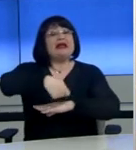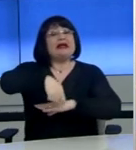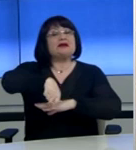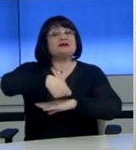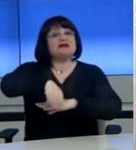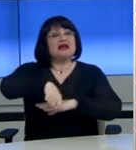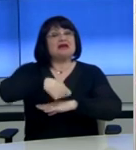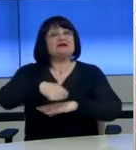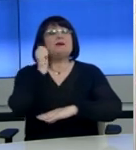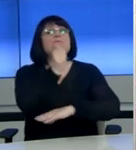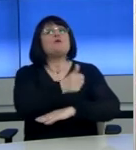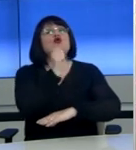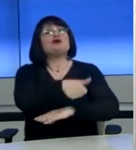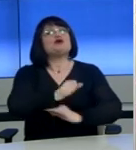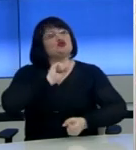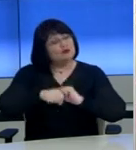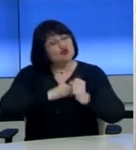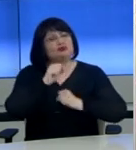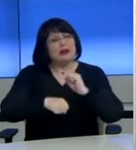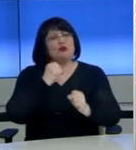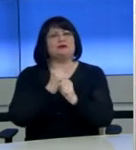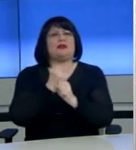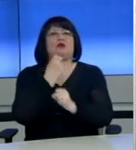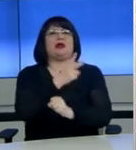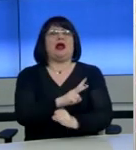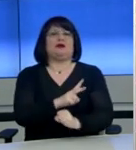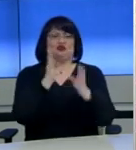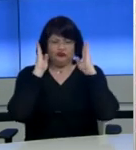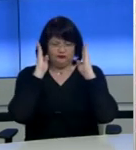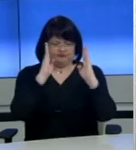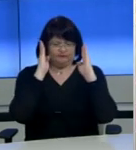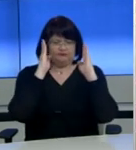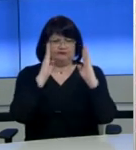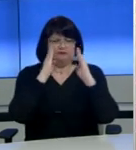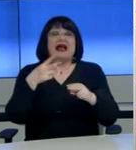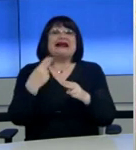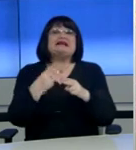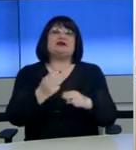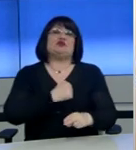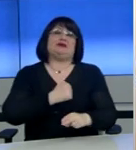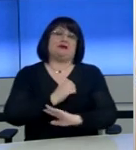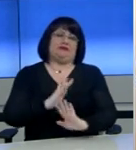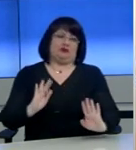βαδίζοντας έναν μοναχικό δρόμο με μοναδική υπηξίδα πάντα τις αξίες τους.